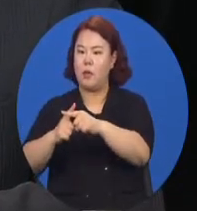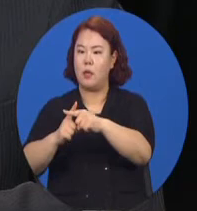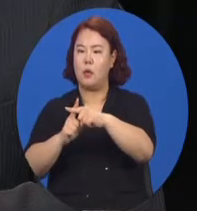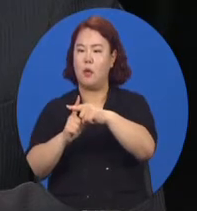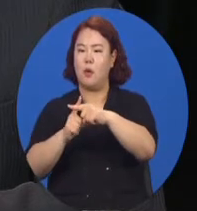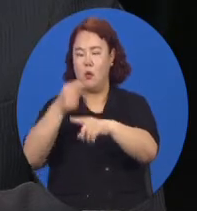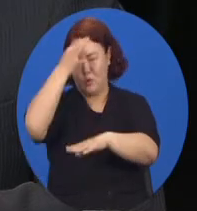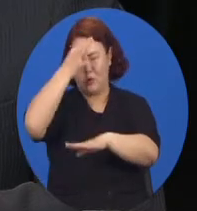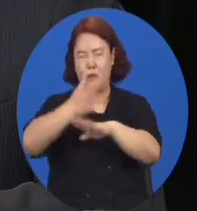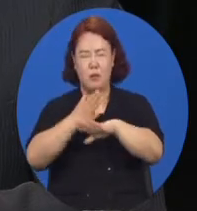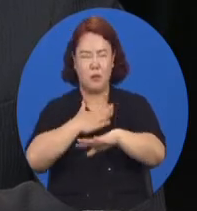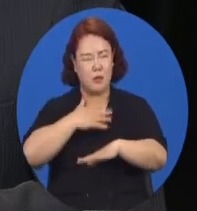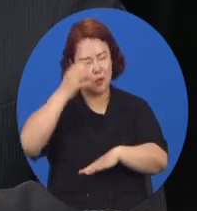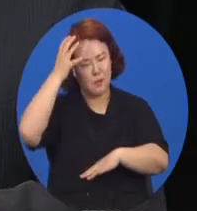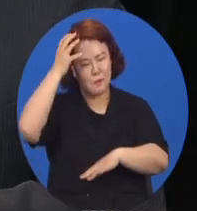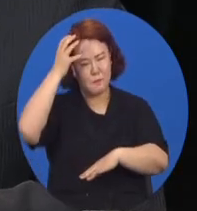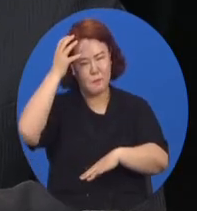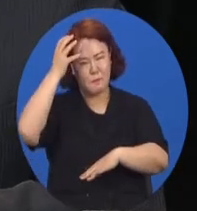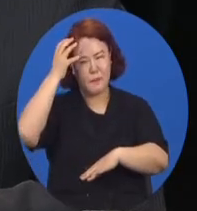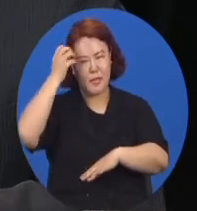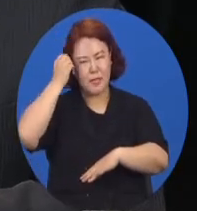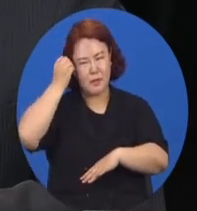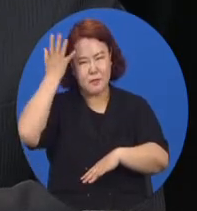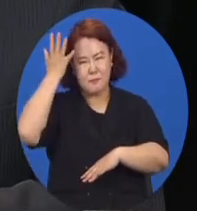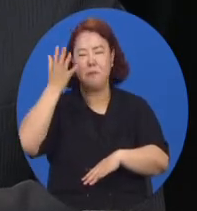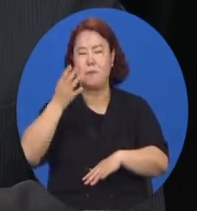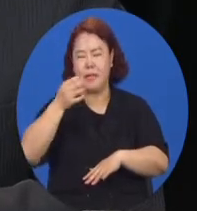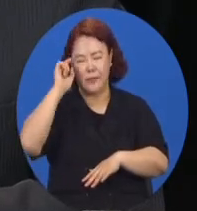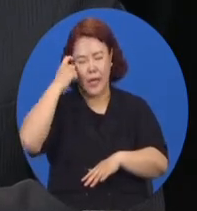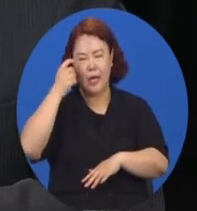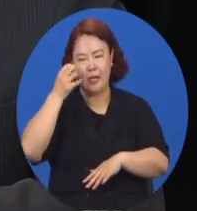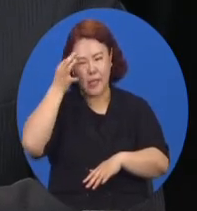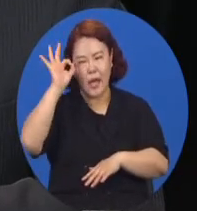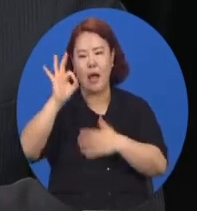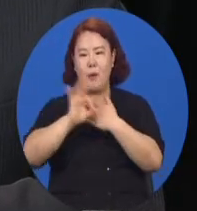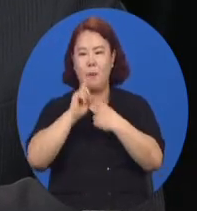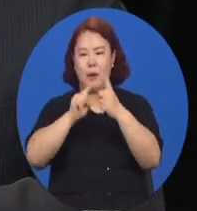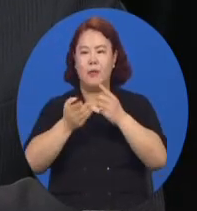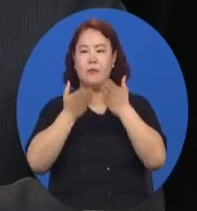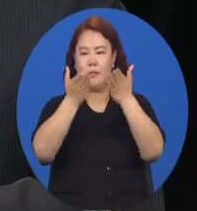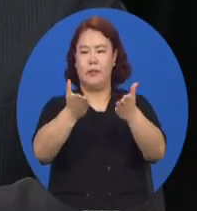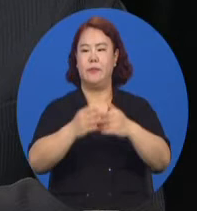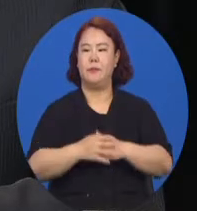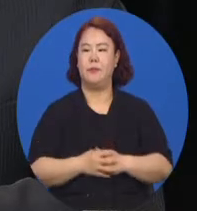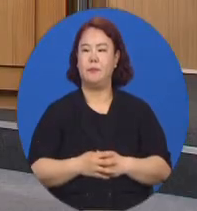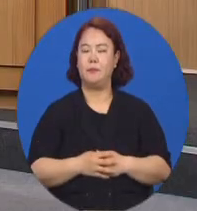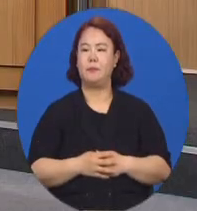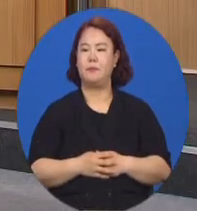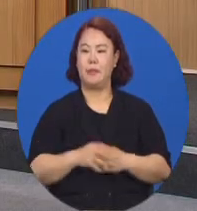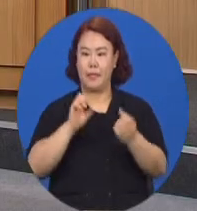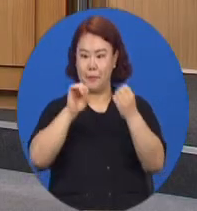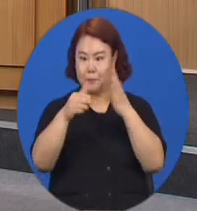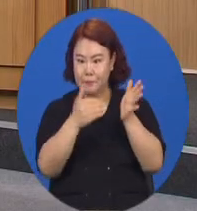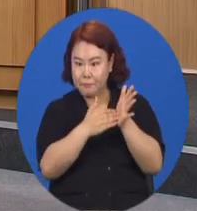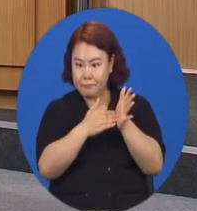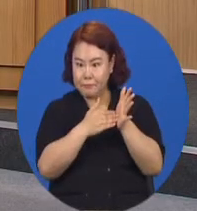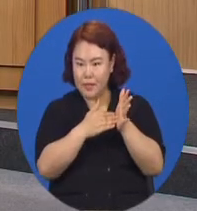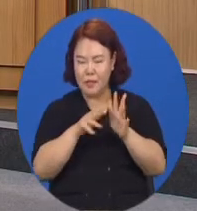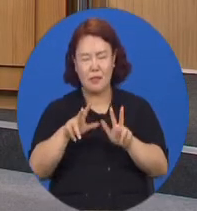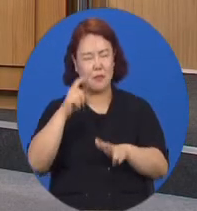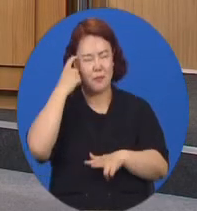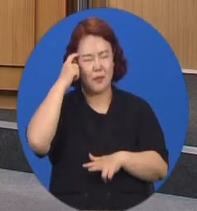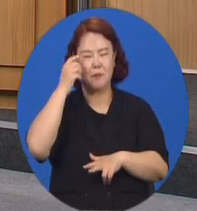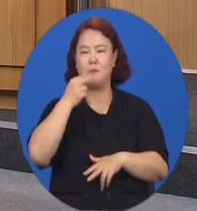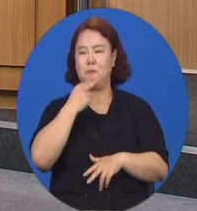죄송합니다. 저 기억이 잘 안 나서 좀 생각나면 말씀드리도록 하겠습니다. 네, 답변은 거기까지 하시겠습니까? 네, 지금 기억이 잘